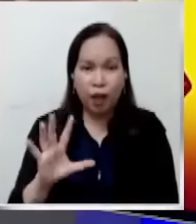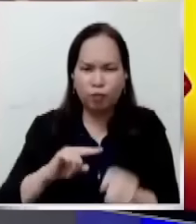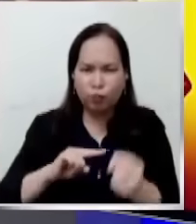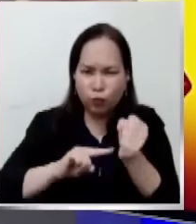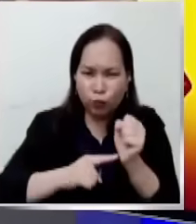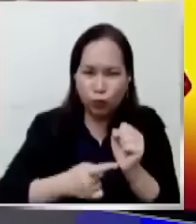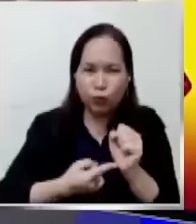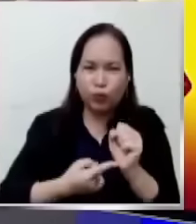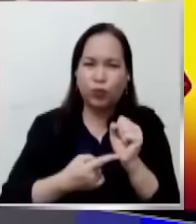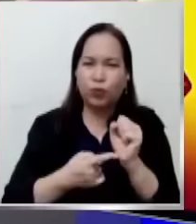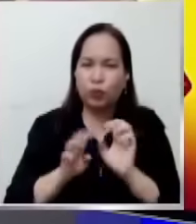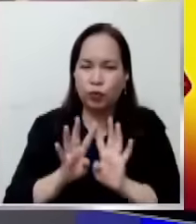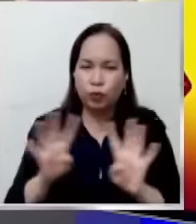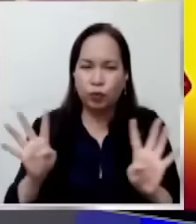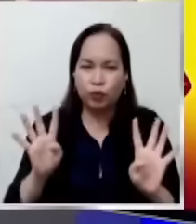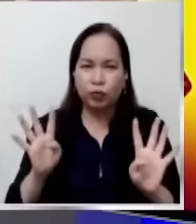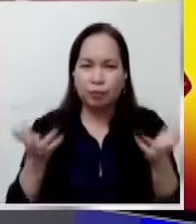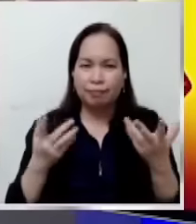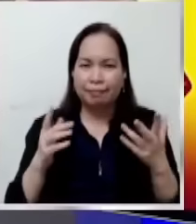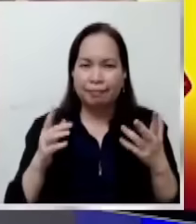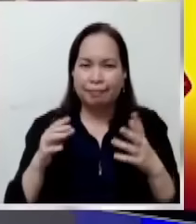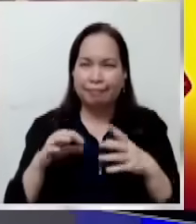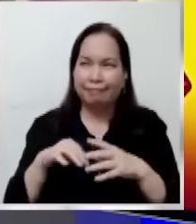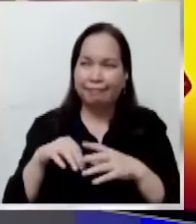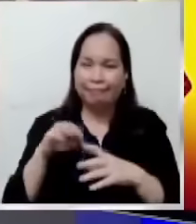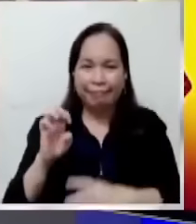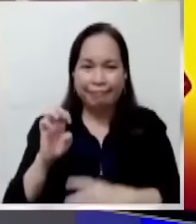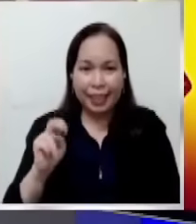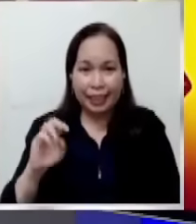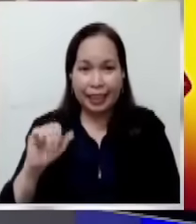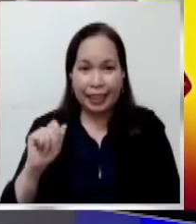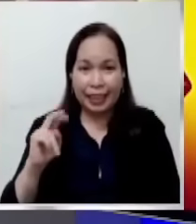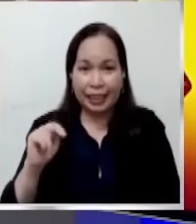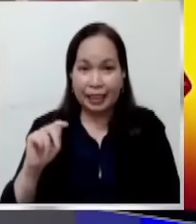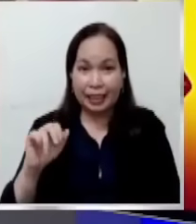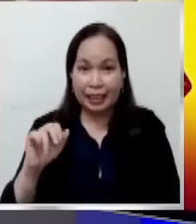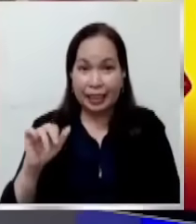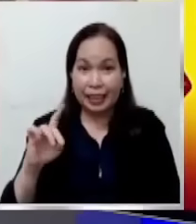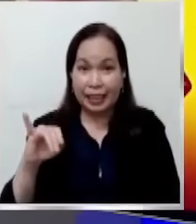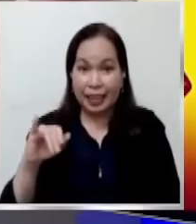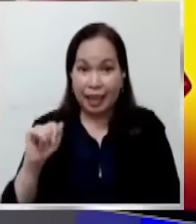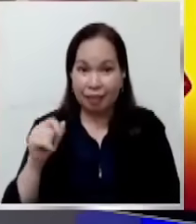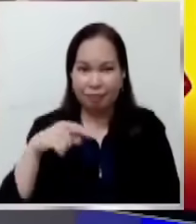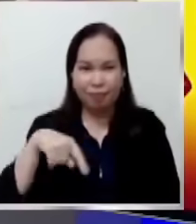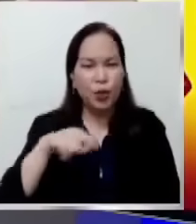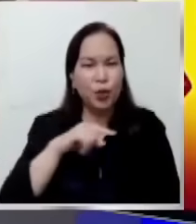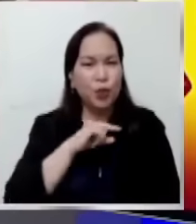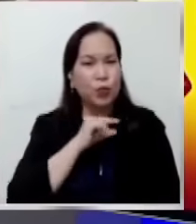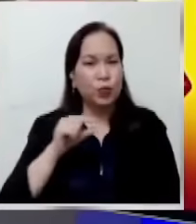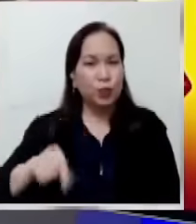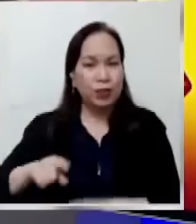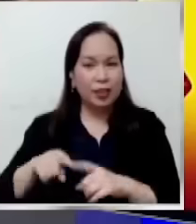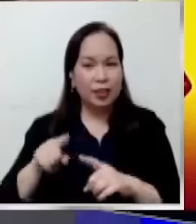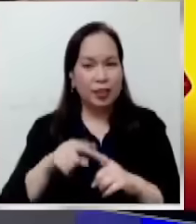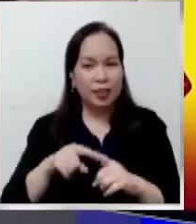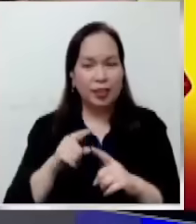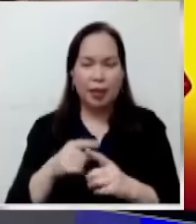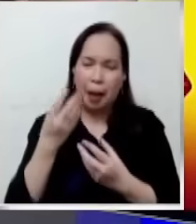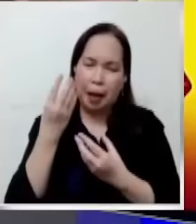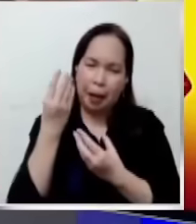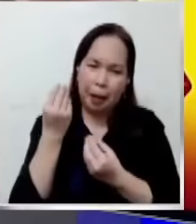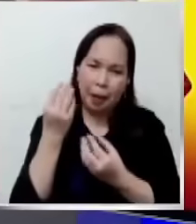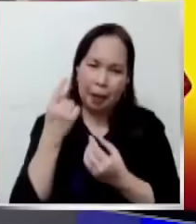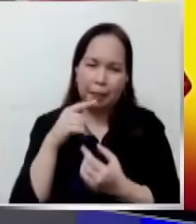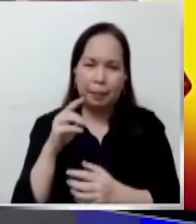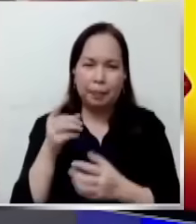And may reunion din kaya sa upcoming series na Encantadia Chronicles, Sangre? Ang good news ni Direk Mark Reyes, ito